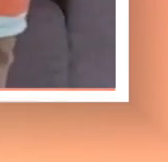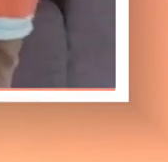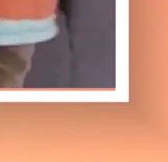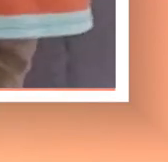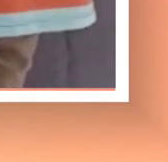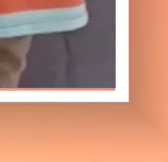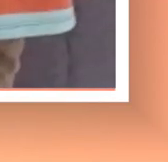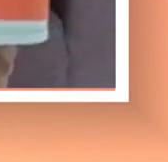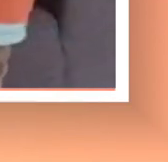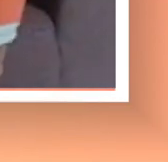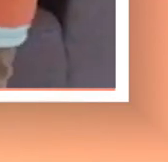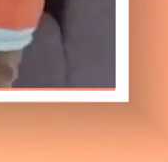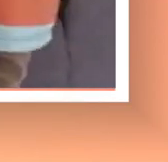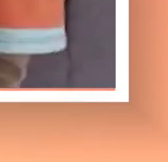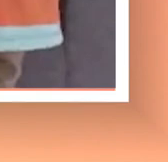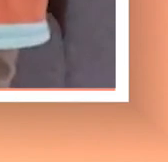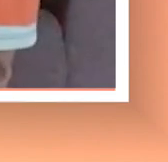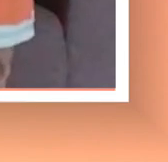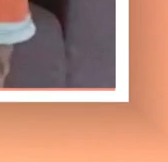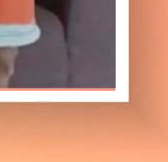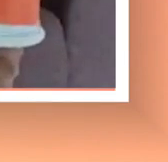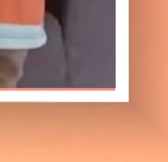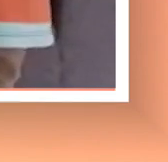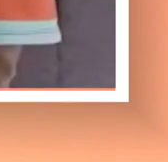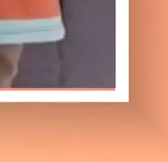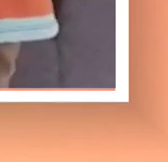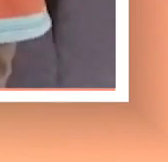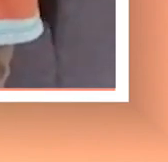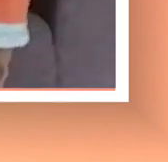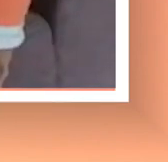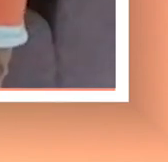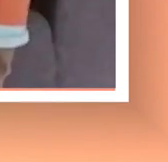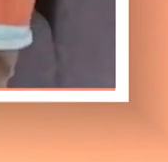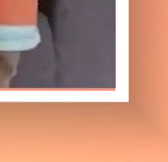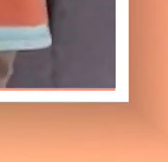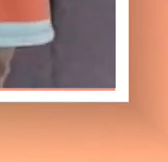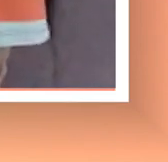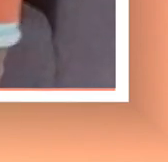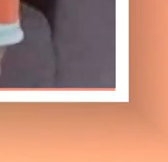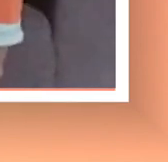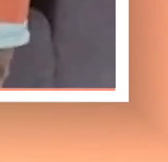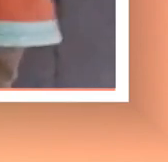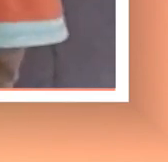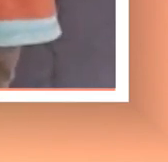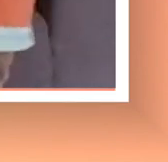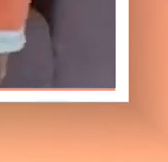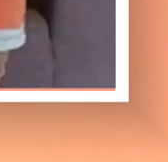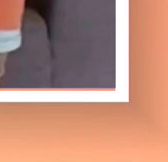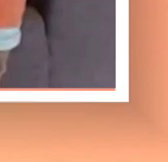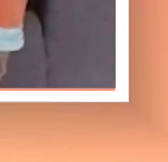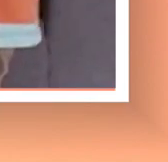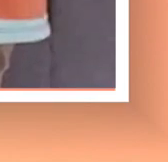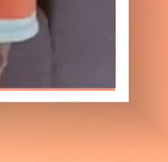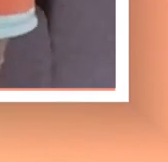in the sky in the sky full color in the